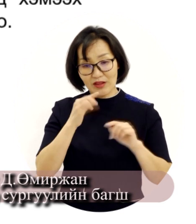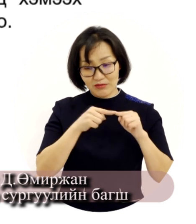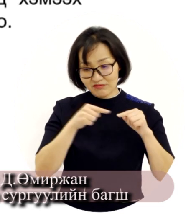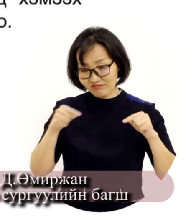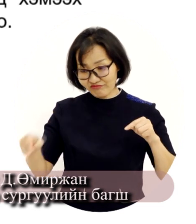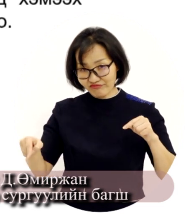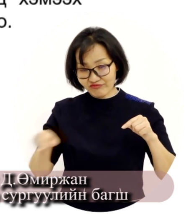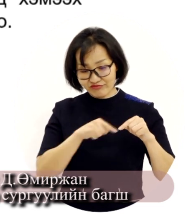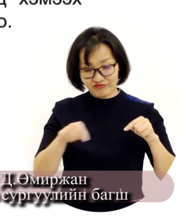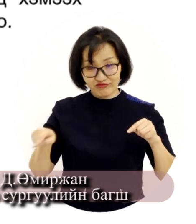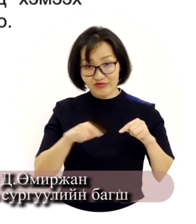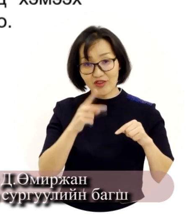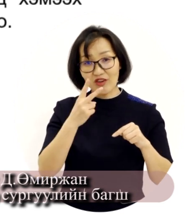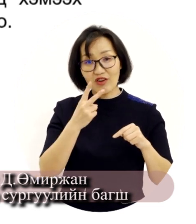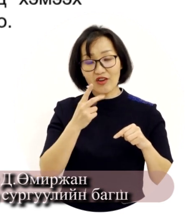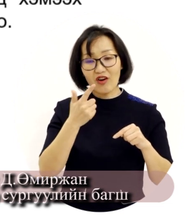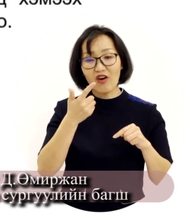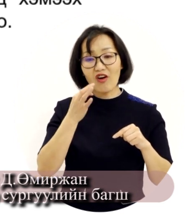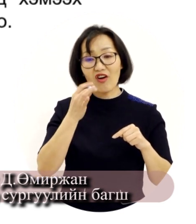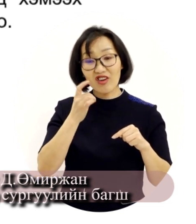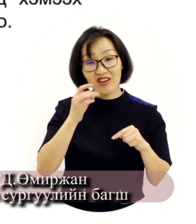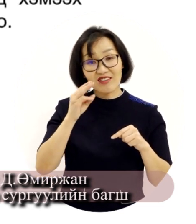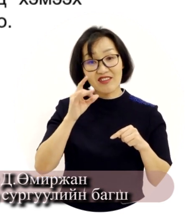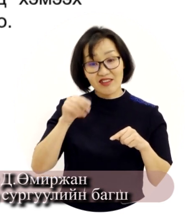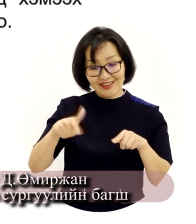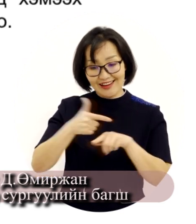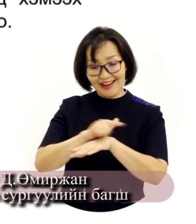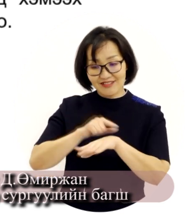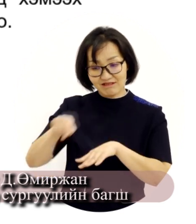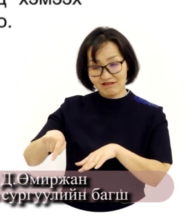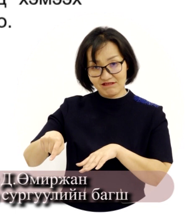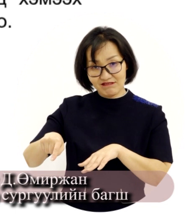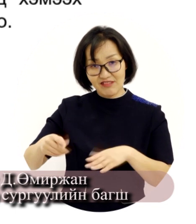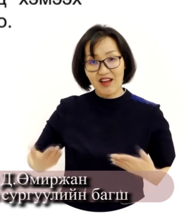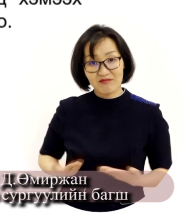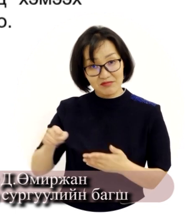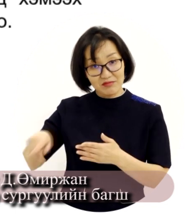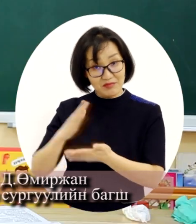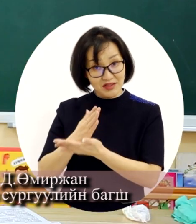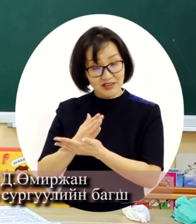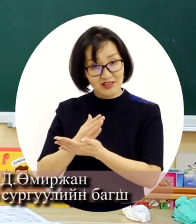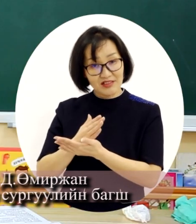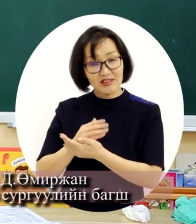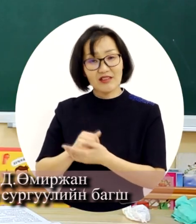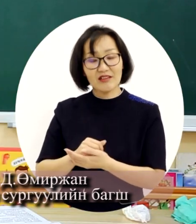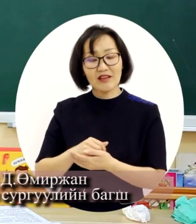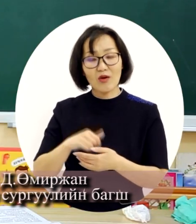Мұғалімдерің Улан Батырдың жер картасын кіргізді. Улан-Батыр қаласы орталықта.